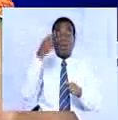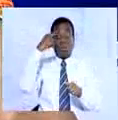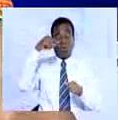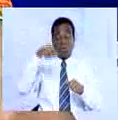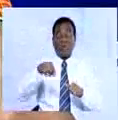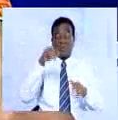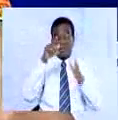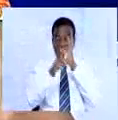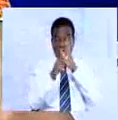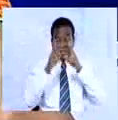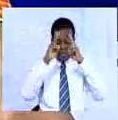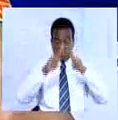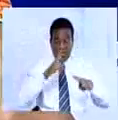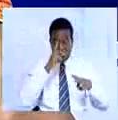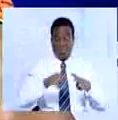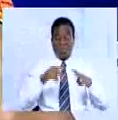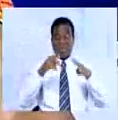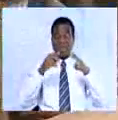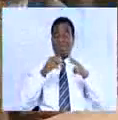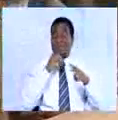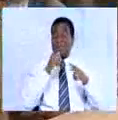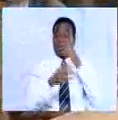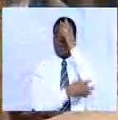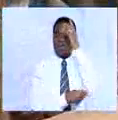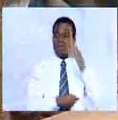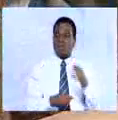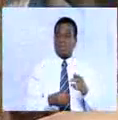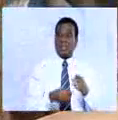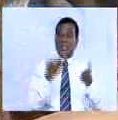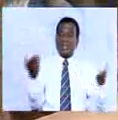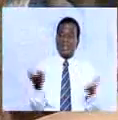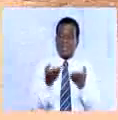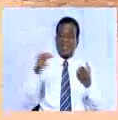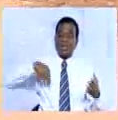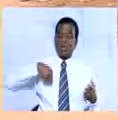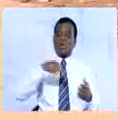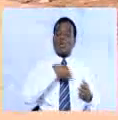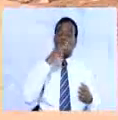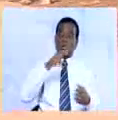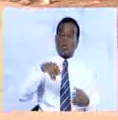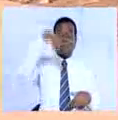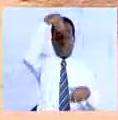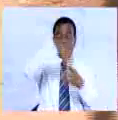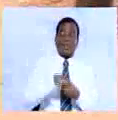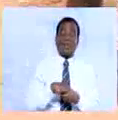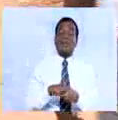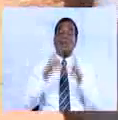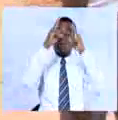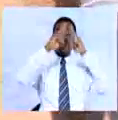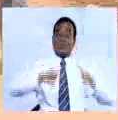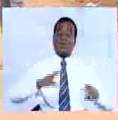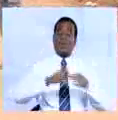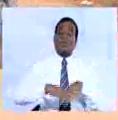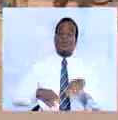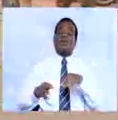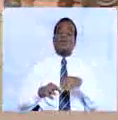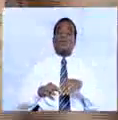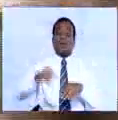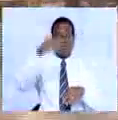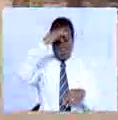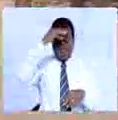du sous-développement. Hamza Djabi. Diego-Nefla est une ville située dans le centre-ouest de la Côte d'Ivoire, dans la région du